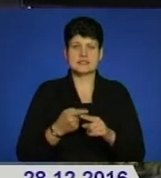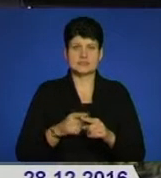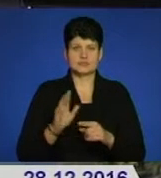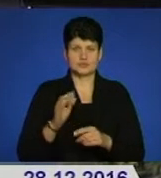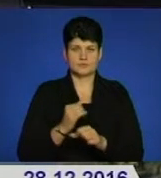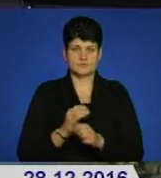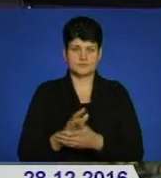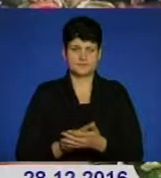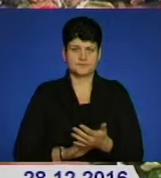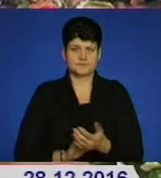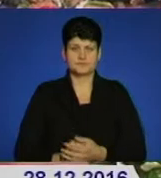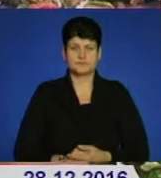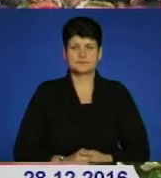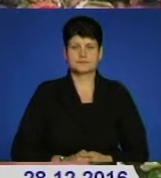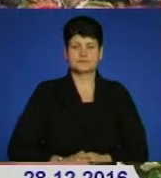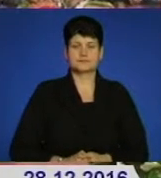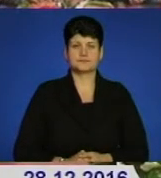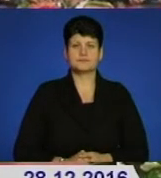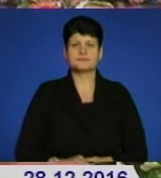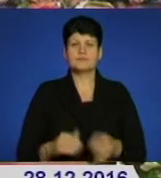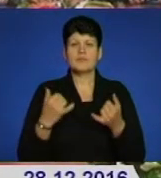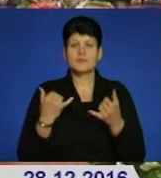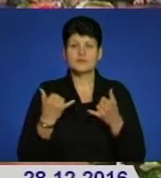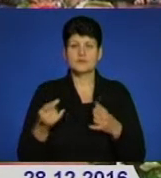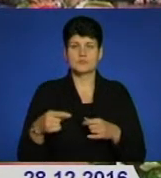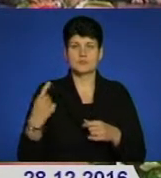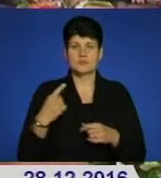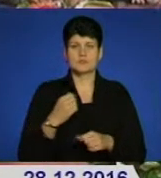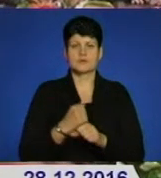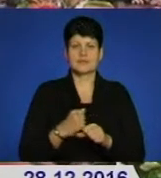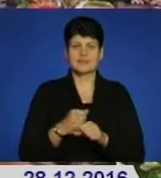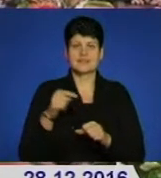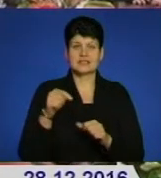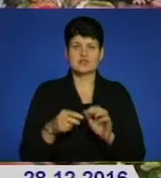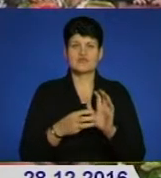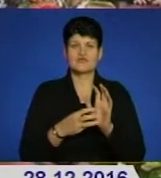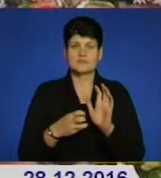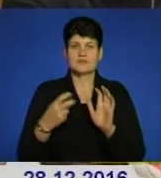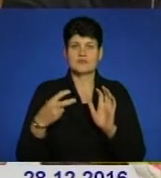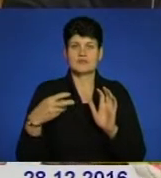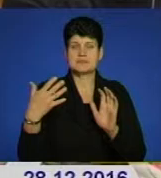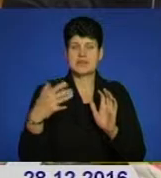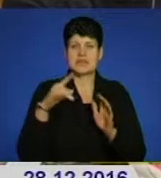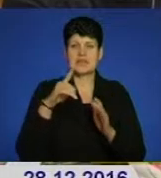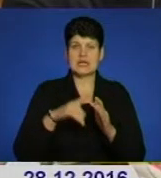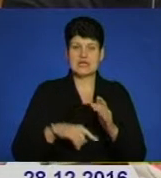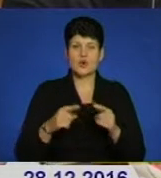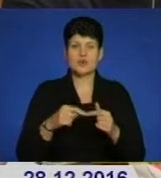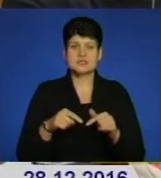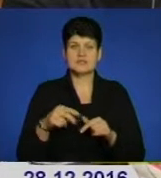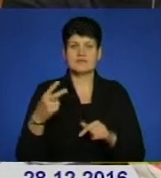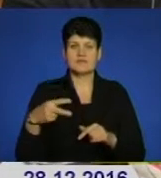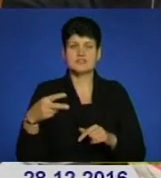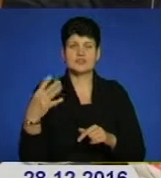державній адміністрації. На сьогодні на Тернопільщині діють 1825 релігійних організацій